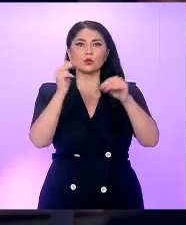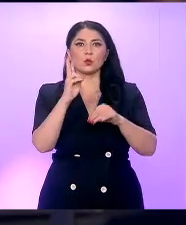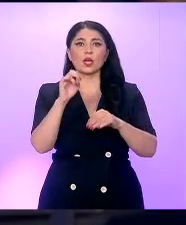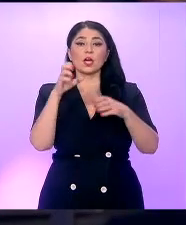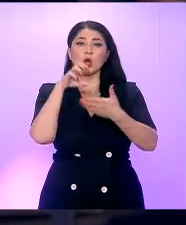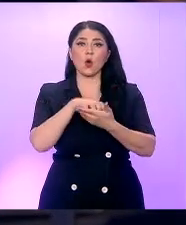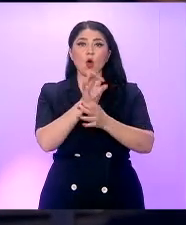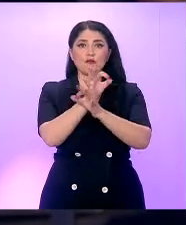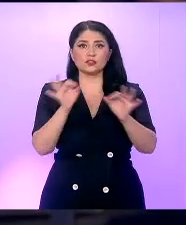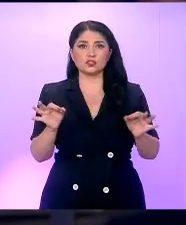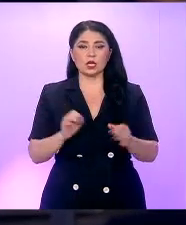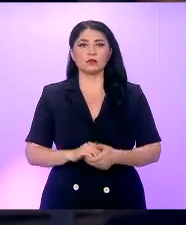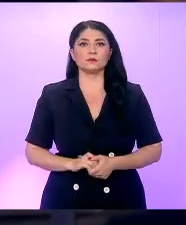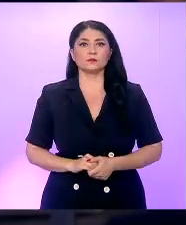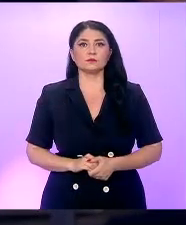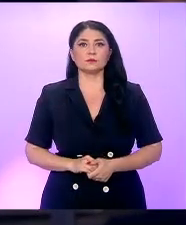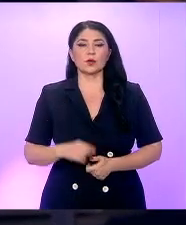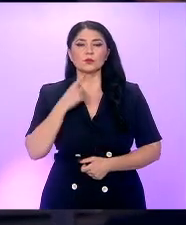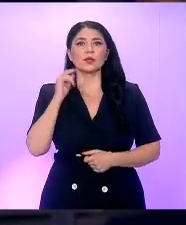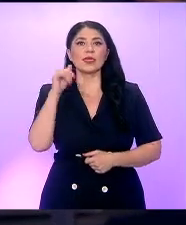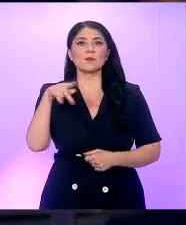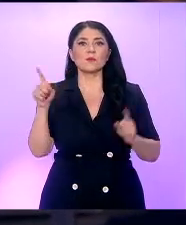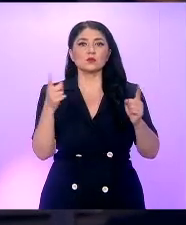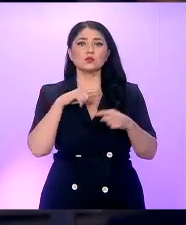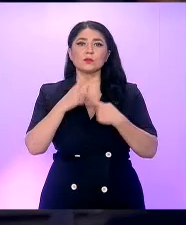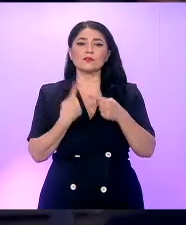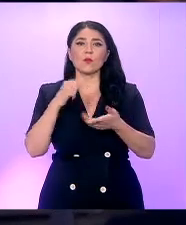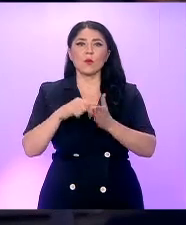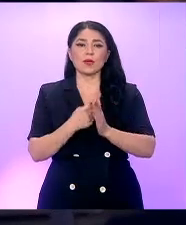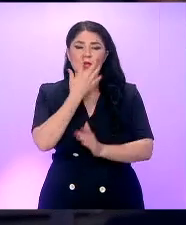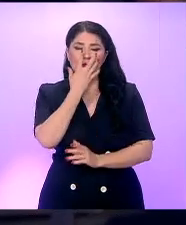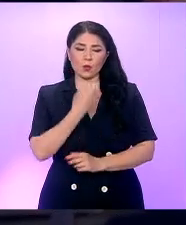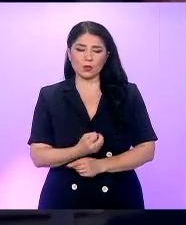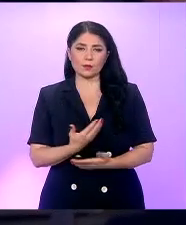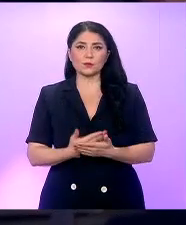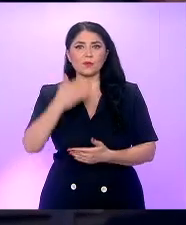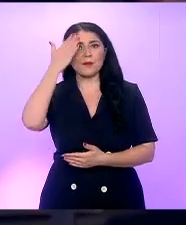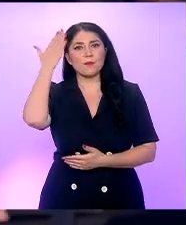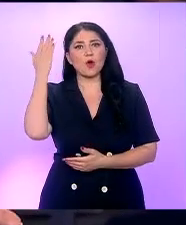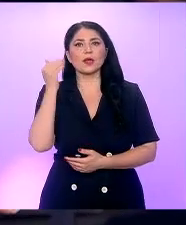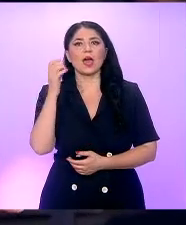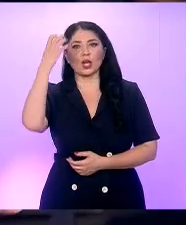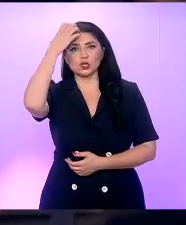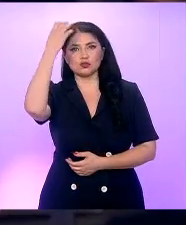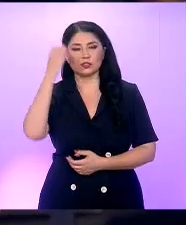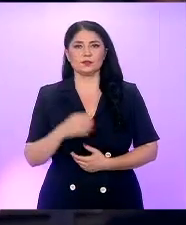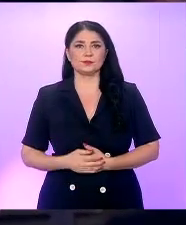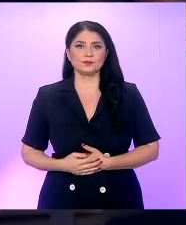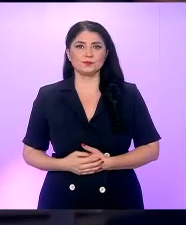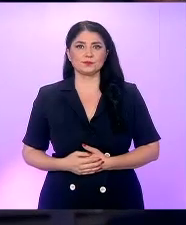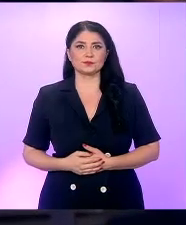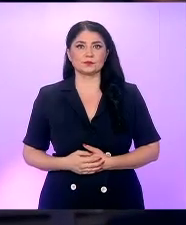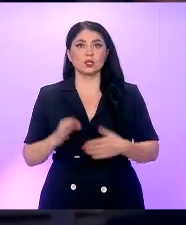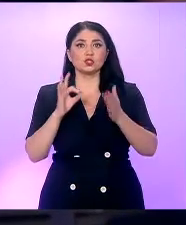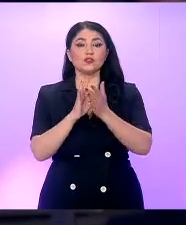a monarhului britanic, au intonat imnul după ce au păstrat un moment de reculegere în memoria reginei. Cifrul royal este